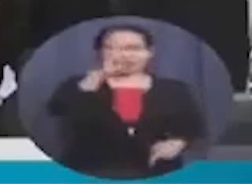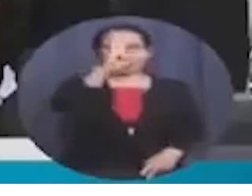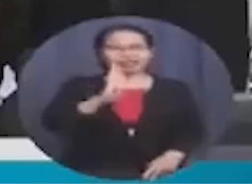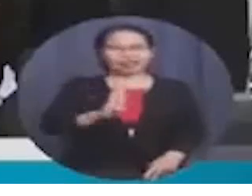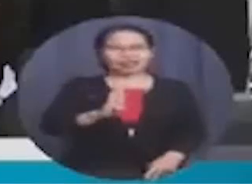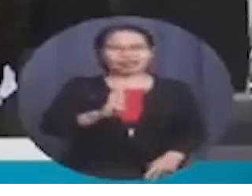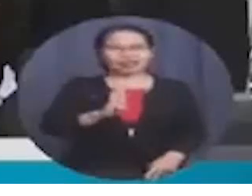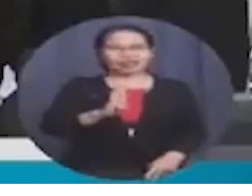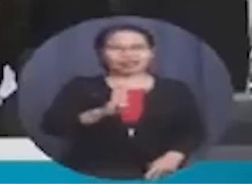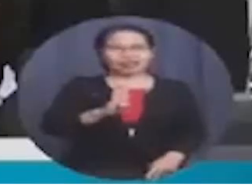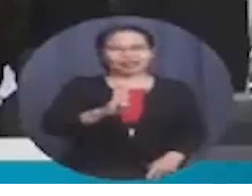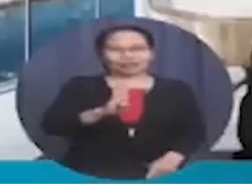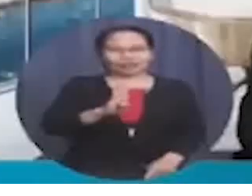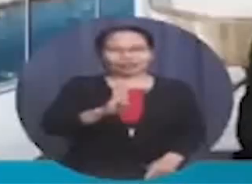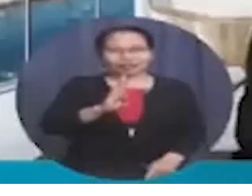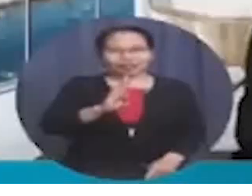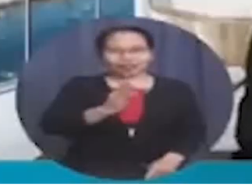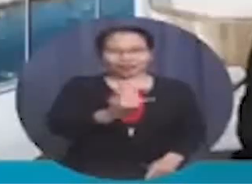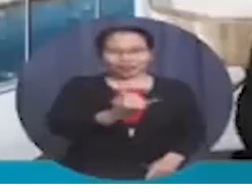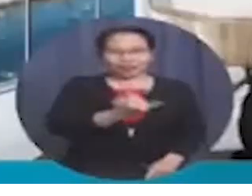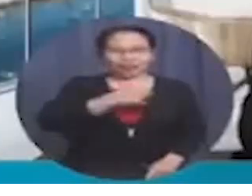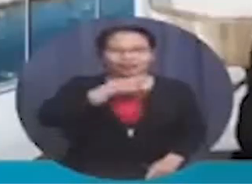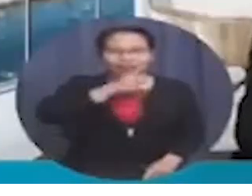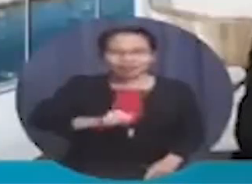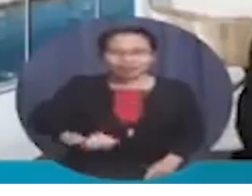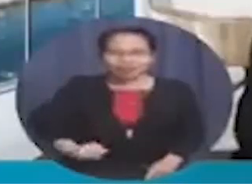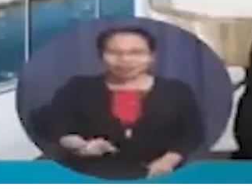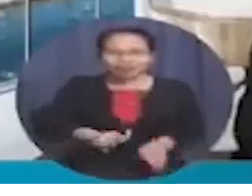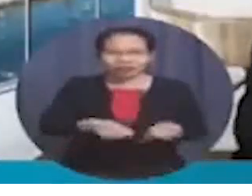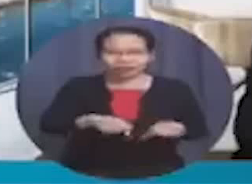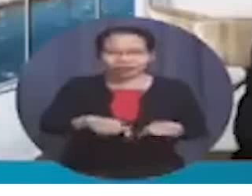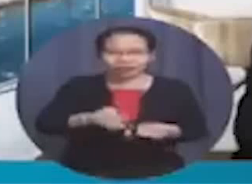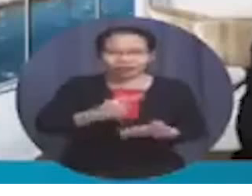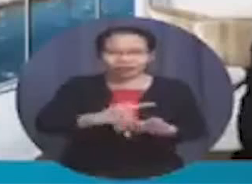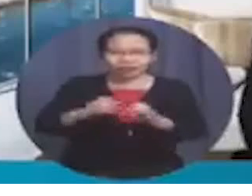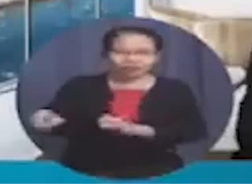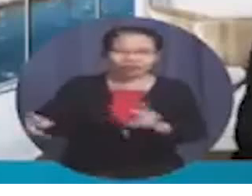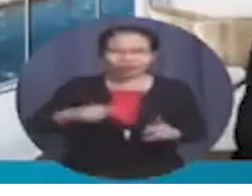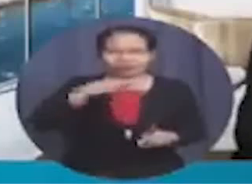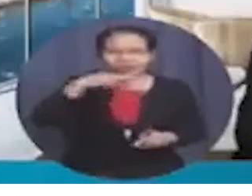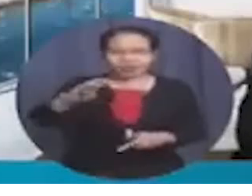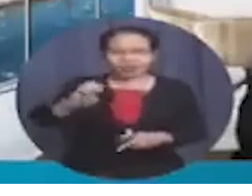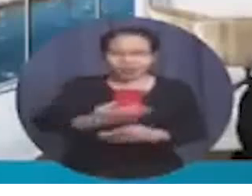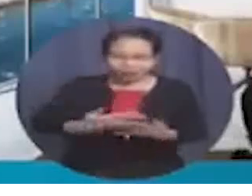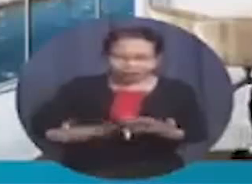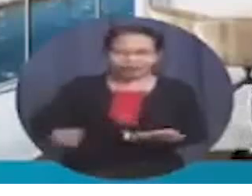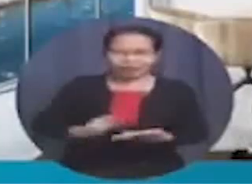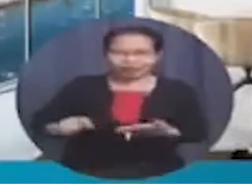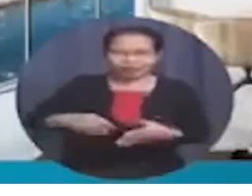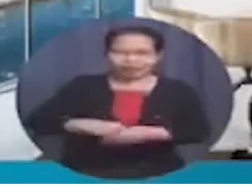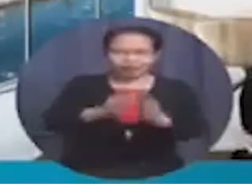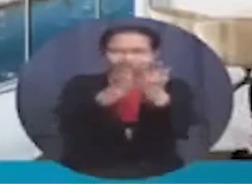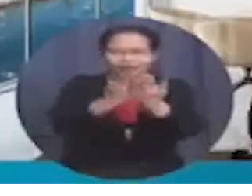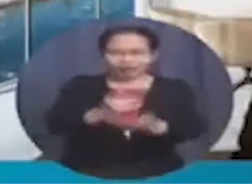Diyos. Yun ang may sabi. Alam mo, hindi lahat ng nakasulat sa Biblia, kukunin mo at ia-apply mo